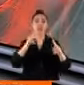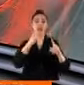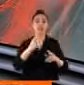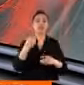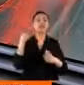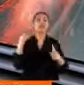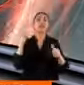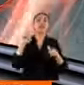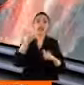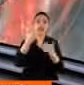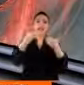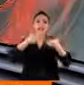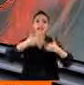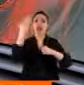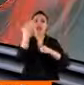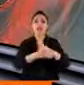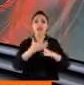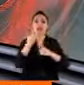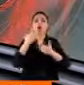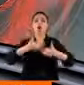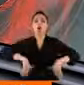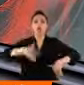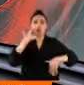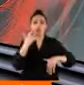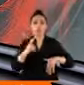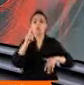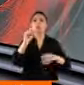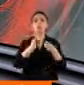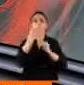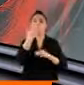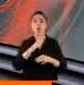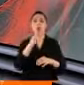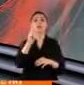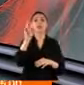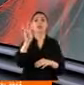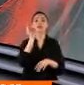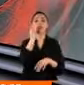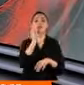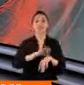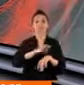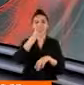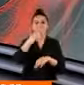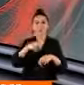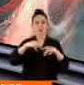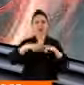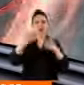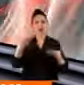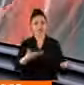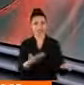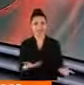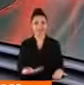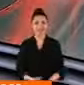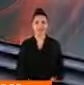Gerekli tedbirler alınında bir sakıncası yok dedi. Diyelim ve 45 dakikalık maratonumuza, ATV Haber'e hoş geldiniz